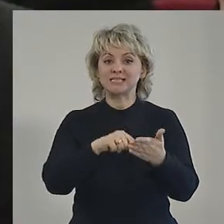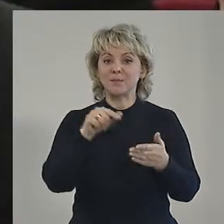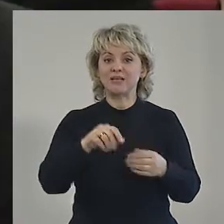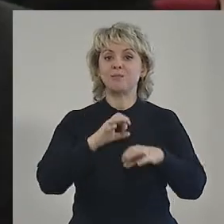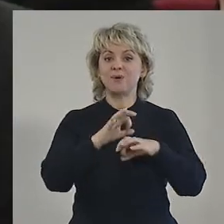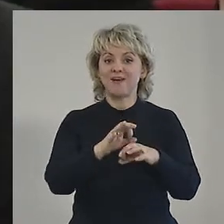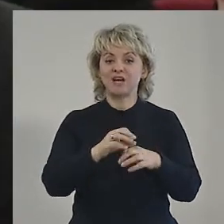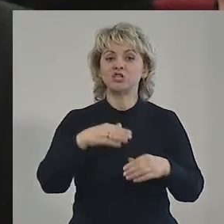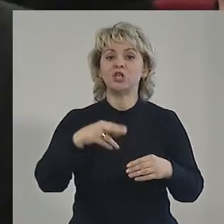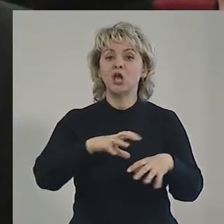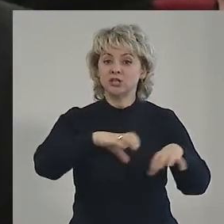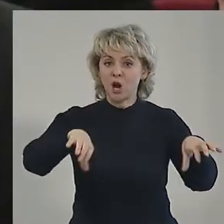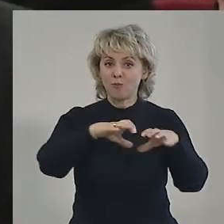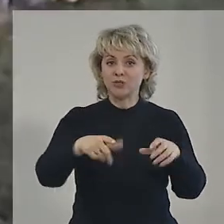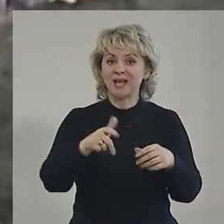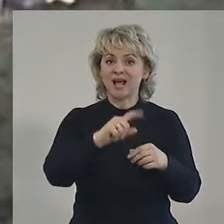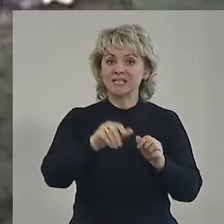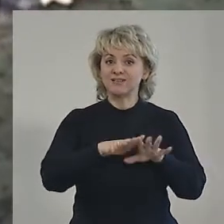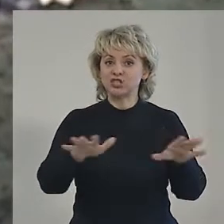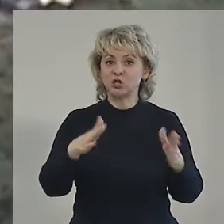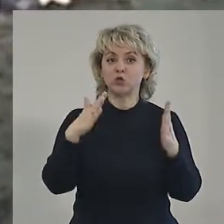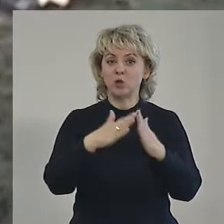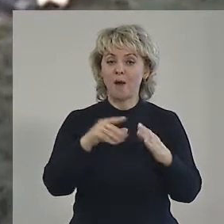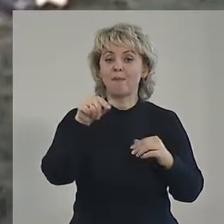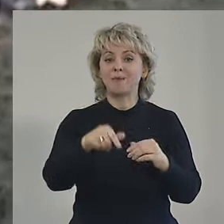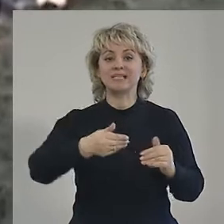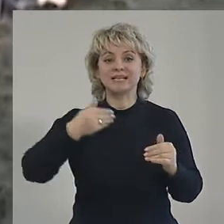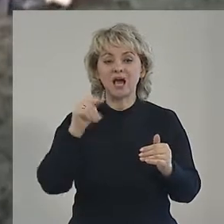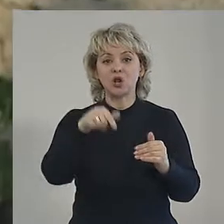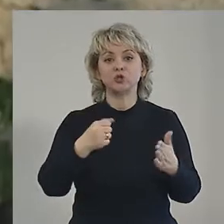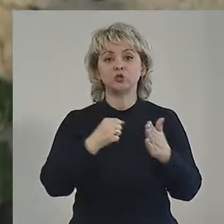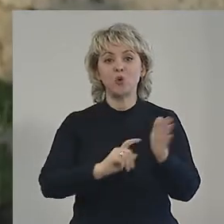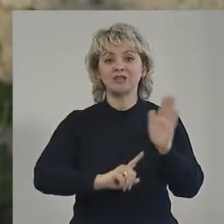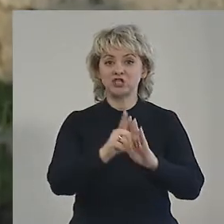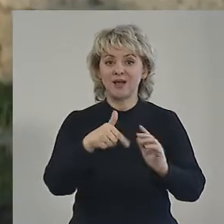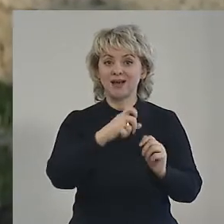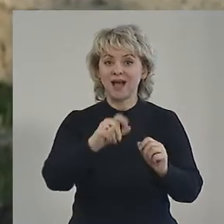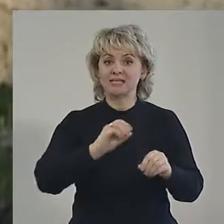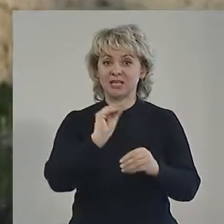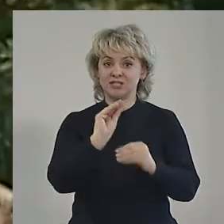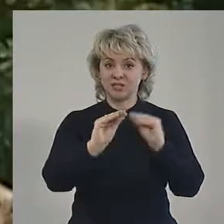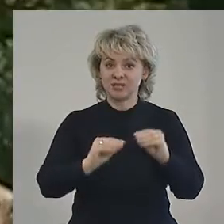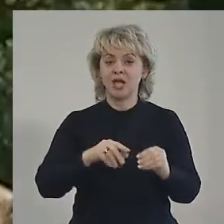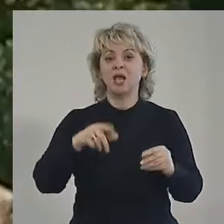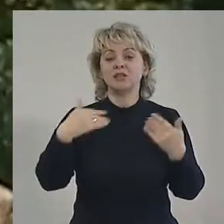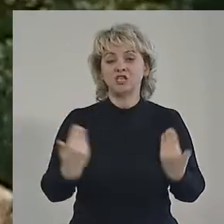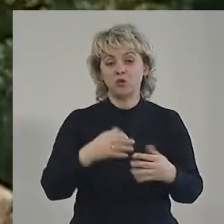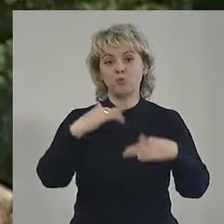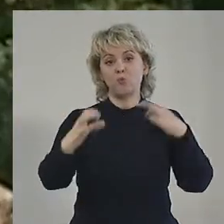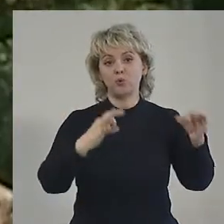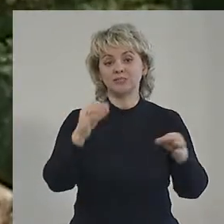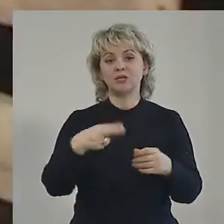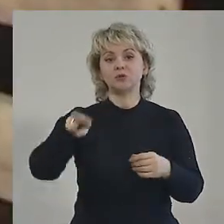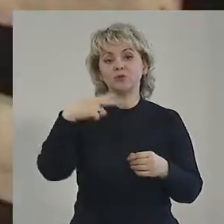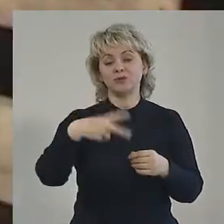муниципалитетам проводить трубопроводы от газовых сетей к домовладениям заранее, до прихода газа в населенные пункты. Екатерина Лободина,